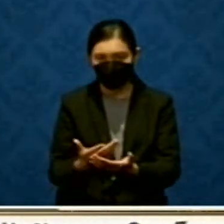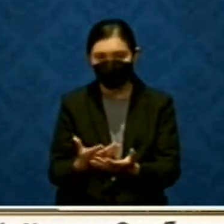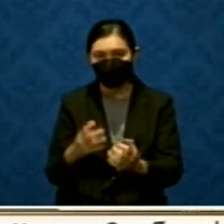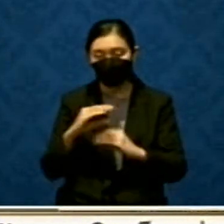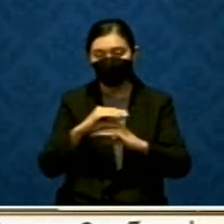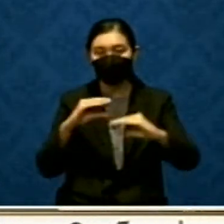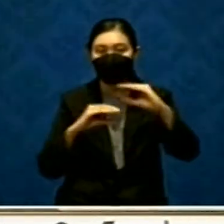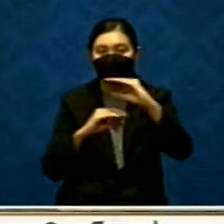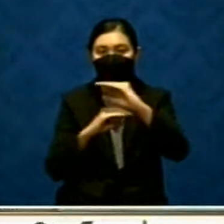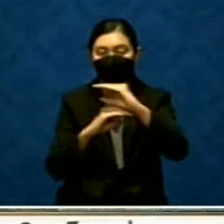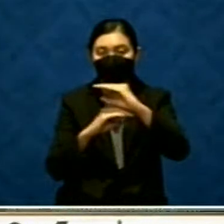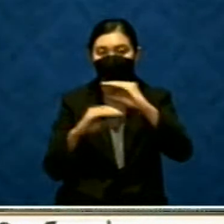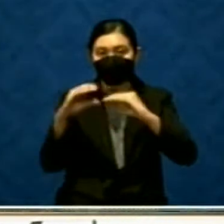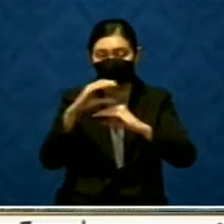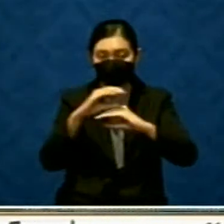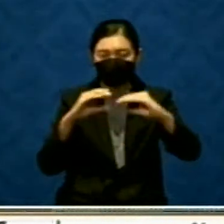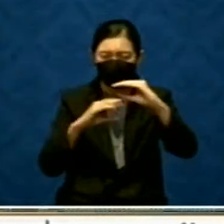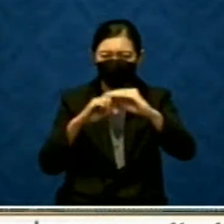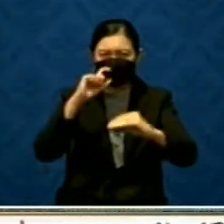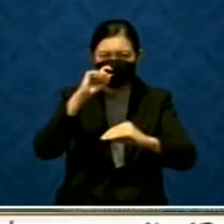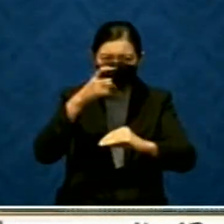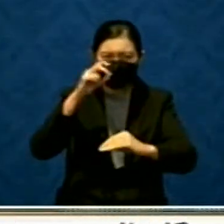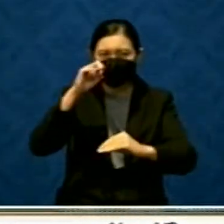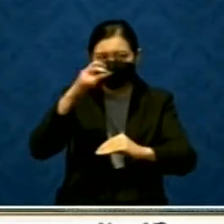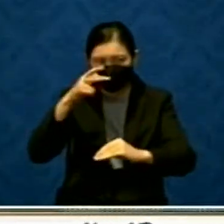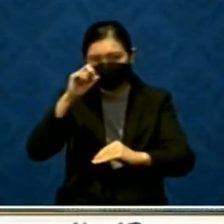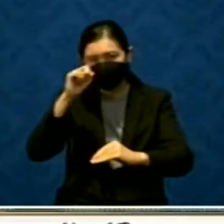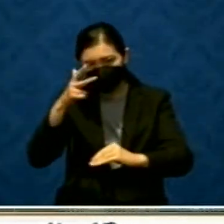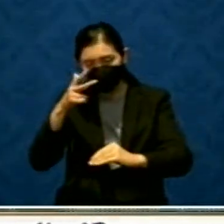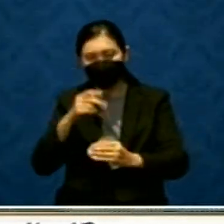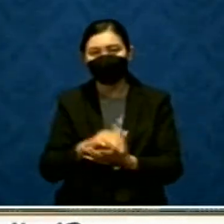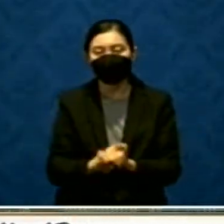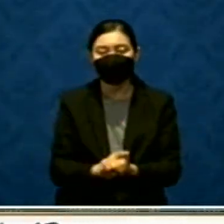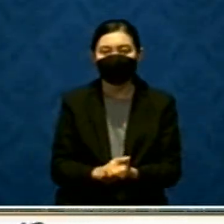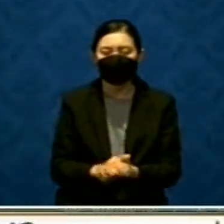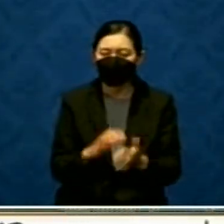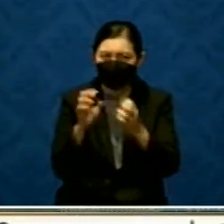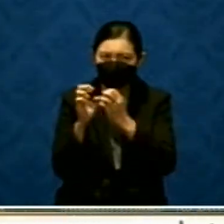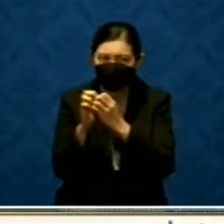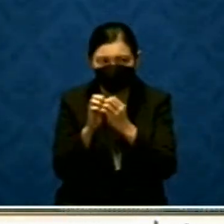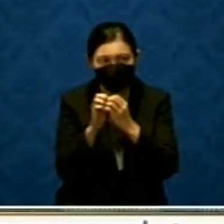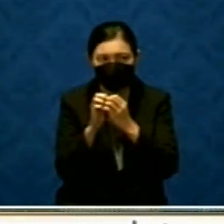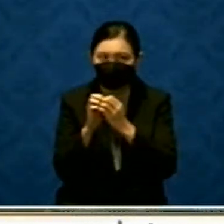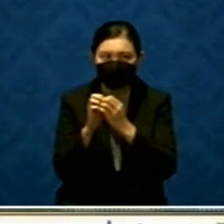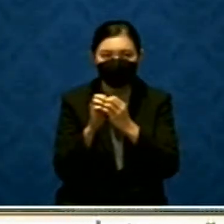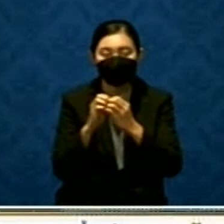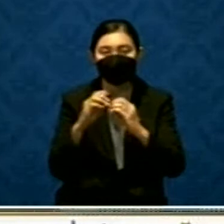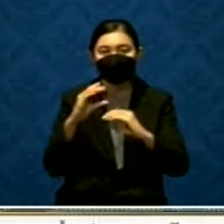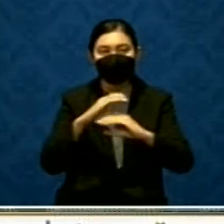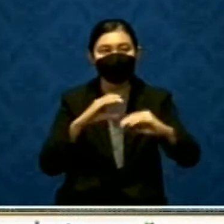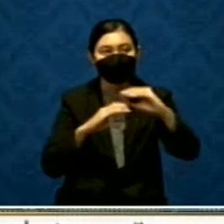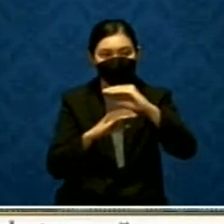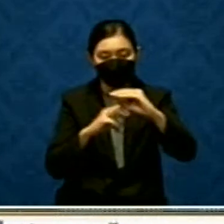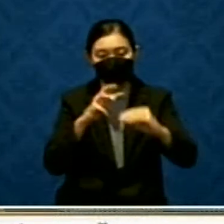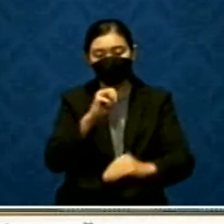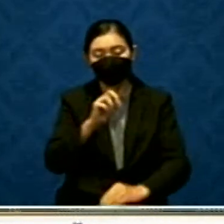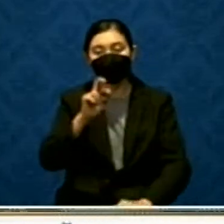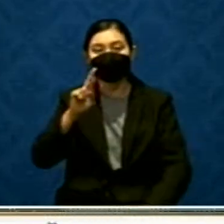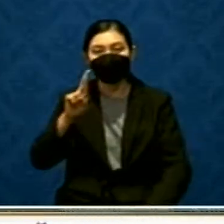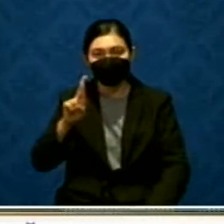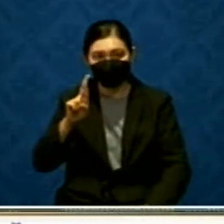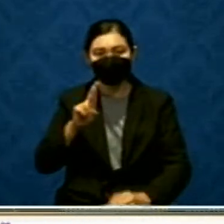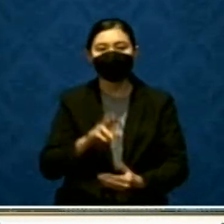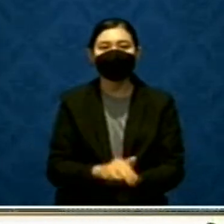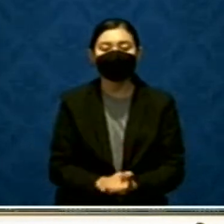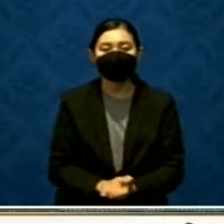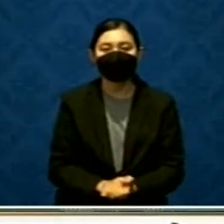ะครับลงทุนเพื่อไกลครับเรื่องนี้ขออนุญาตเอ่ยนามนะครับก็ท่านสุรเชษนะครับประวินวงศ์วุฒินะครับ